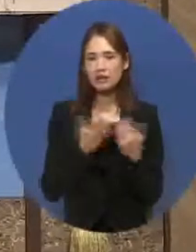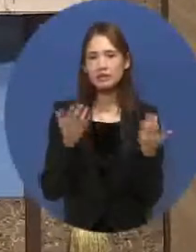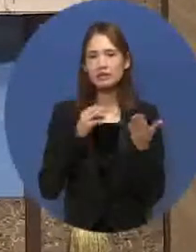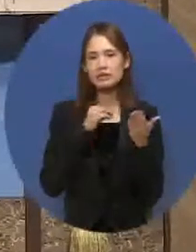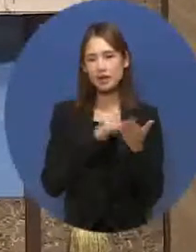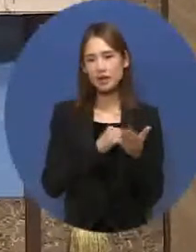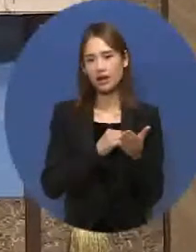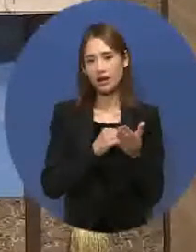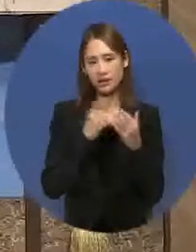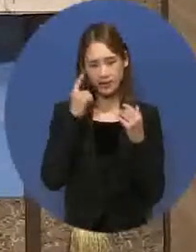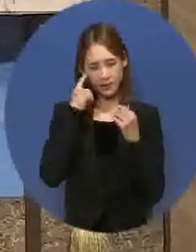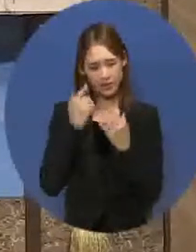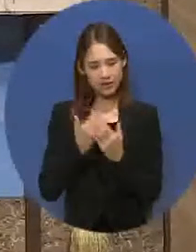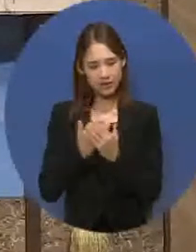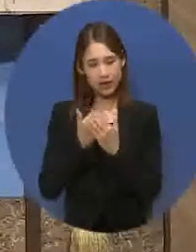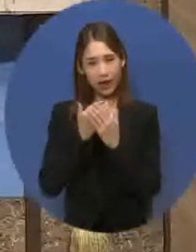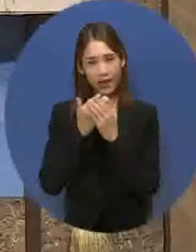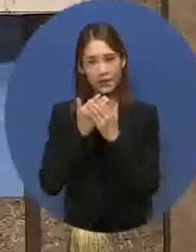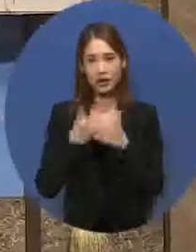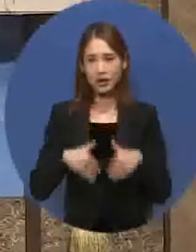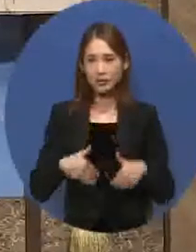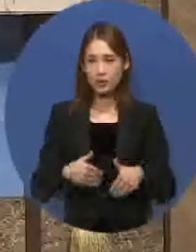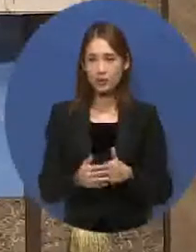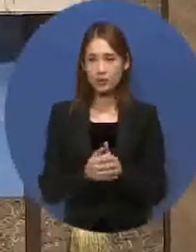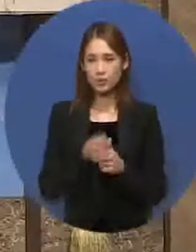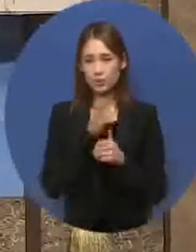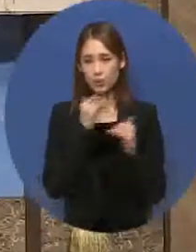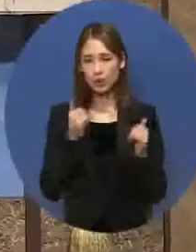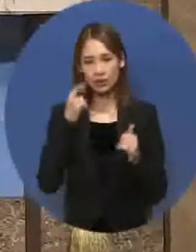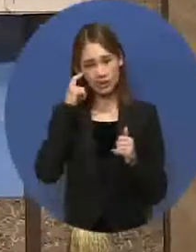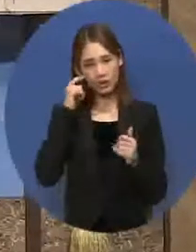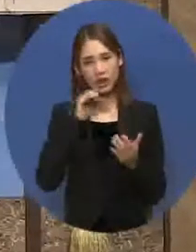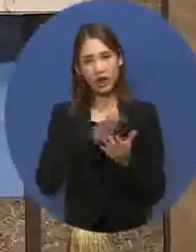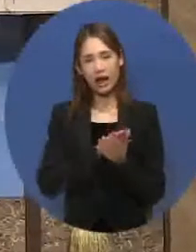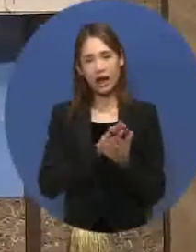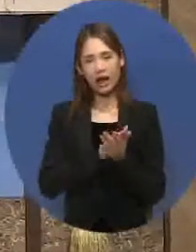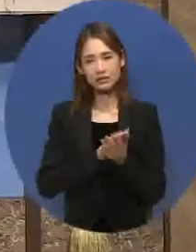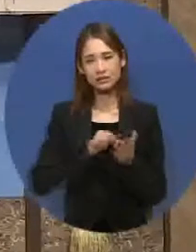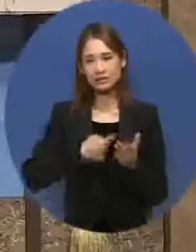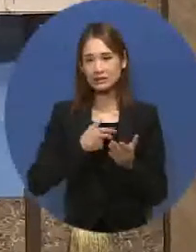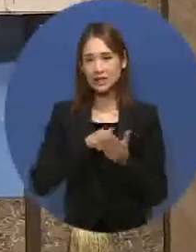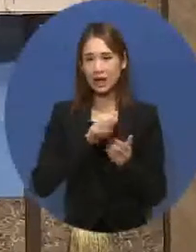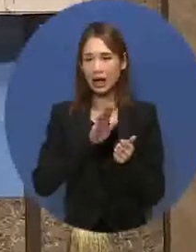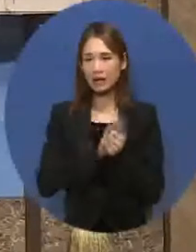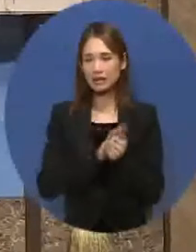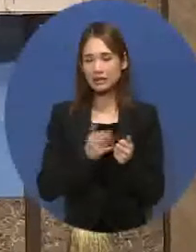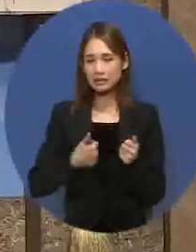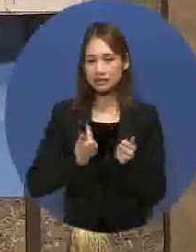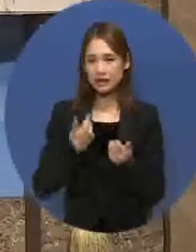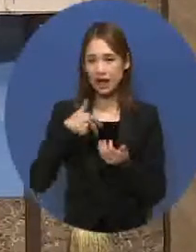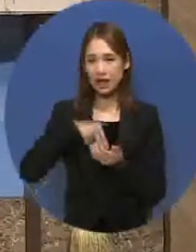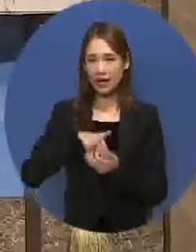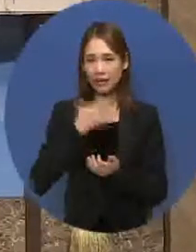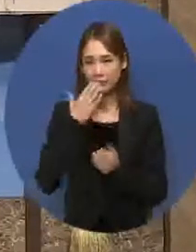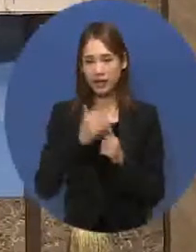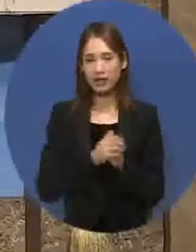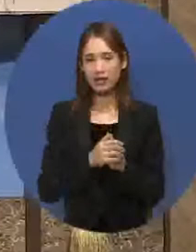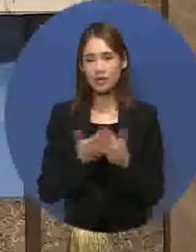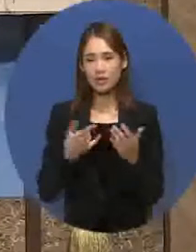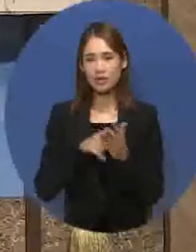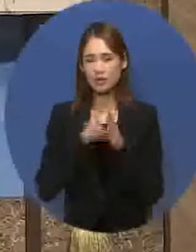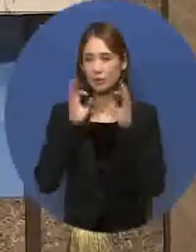많이 개발해가지고 노인 스스로가 자립할 수 있는 그런 노력을 하고